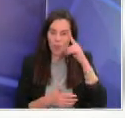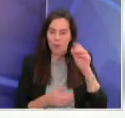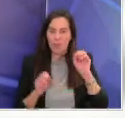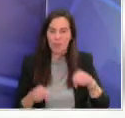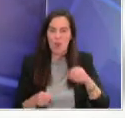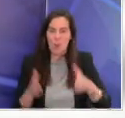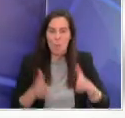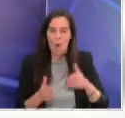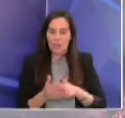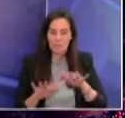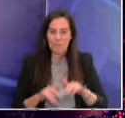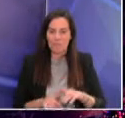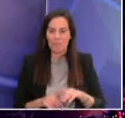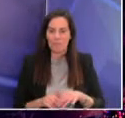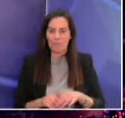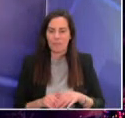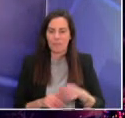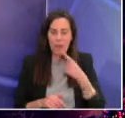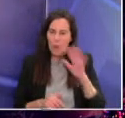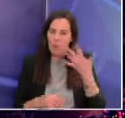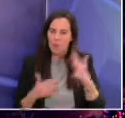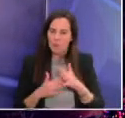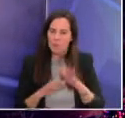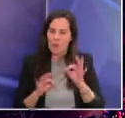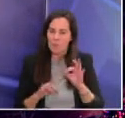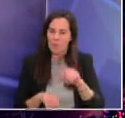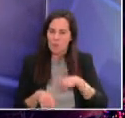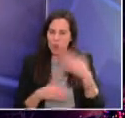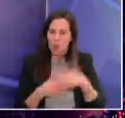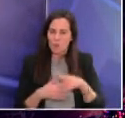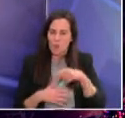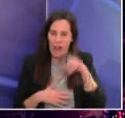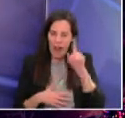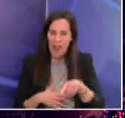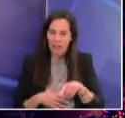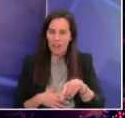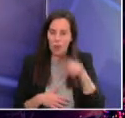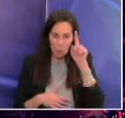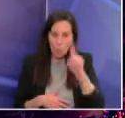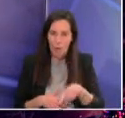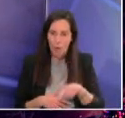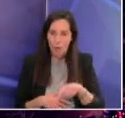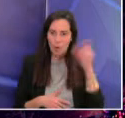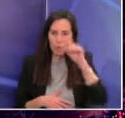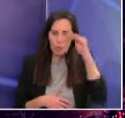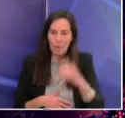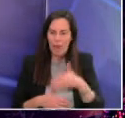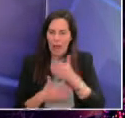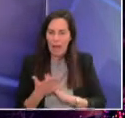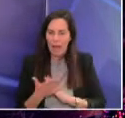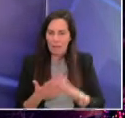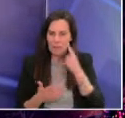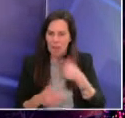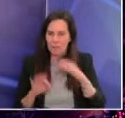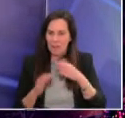בבוטים שלך. עכשיו, אמרתי, בוא נבדוק, זה ממש בשעות האחרונות. הלכתי ליוזרים האלו, כולם טורקים, חלק היו נראה